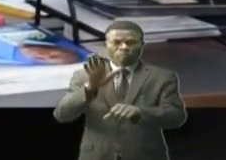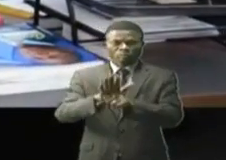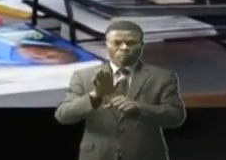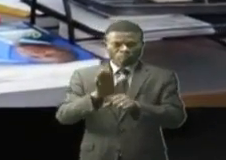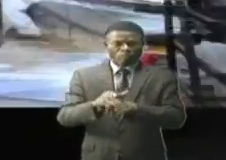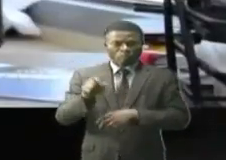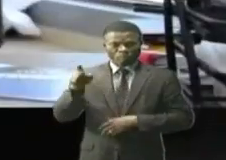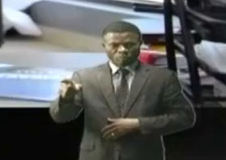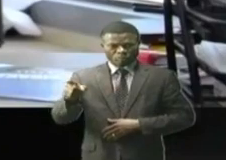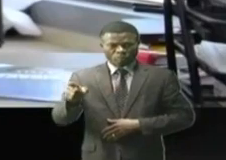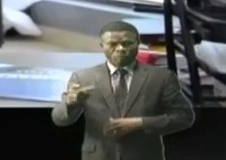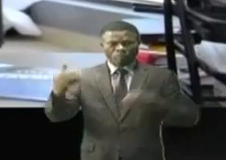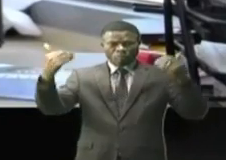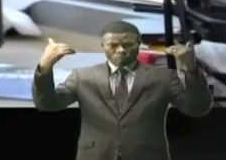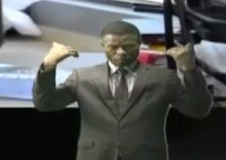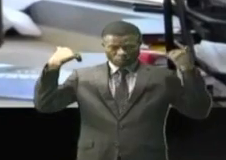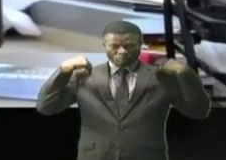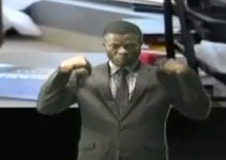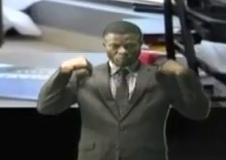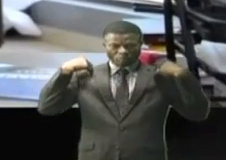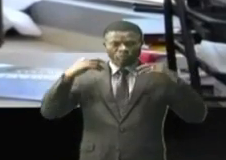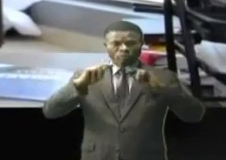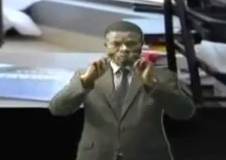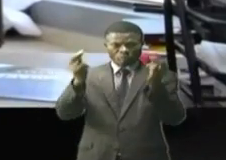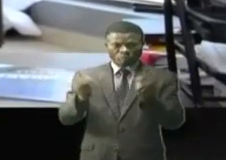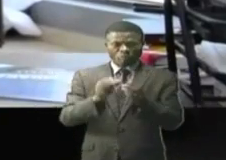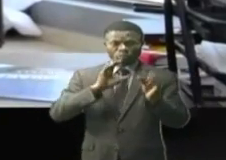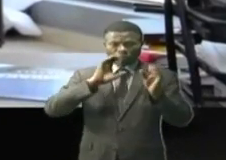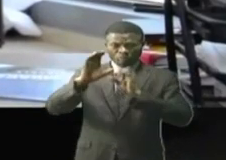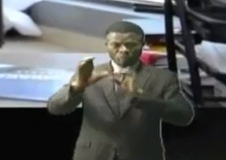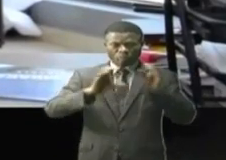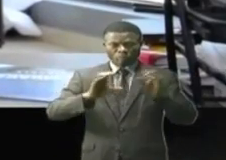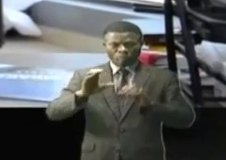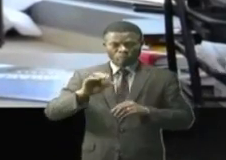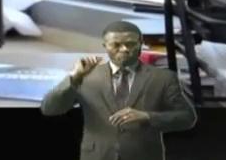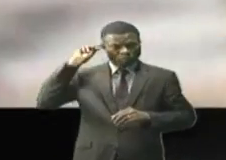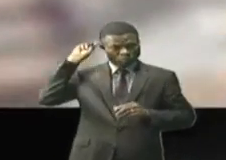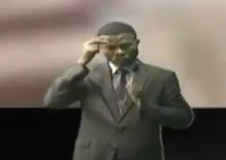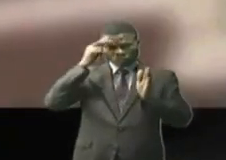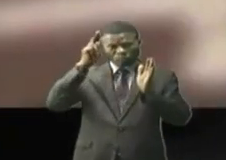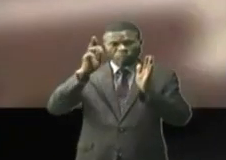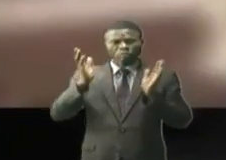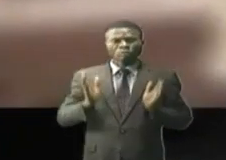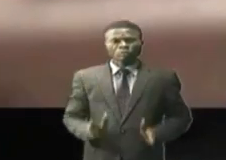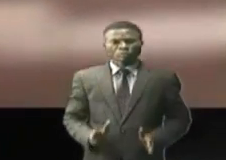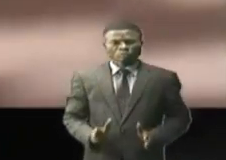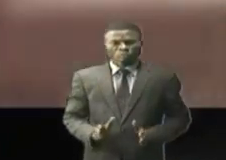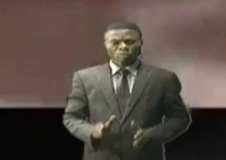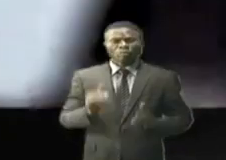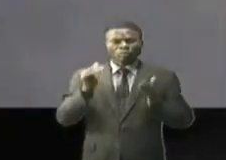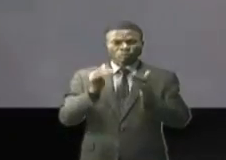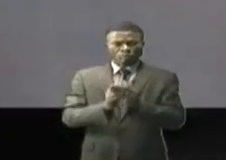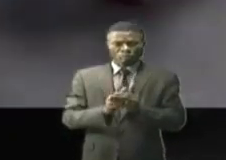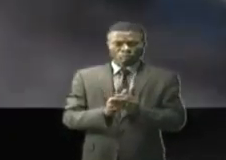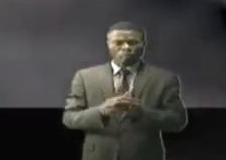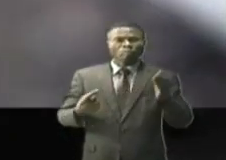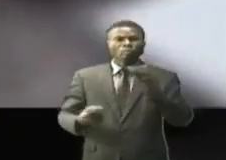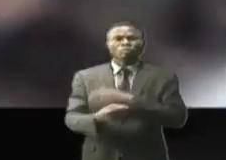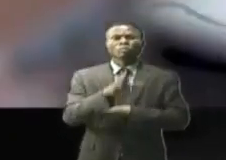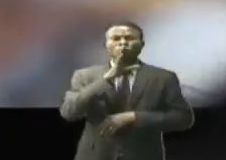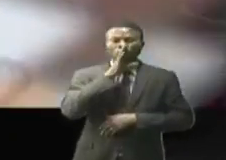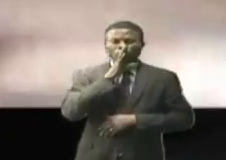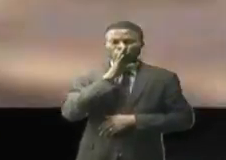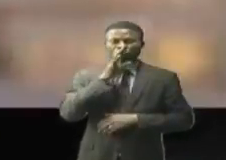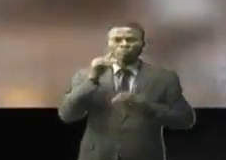Okonda, coordonnatrice de la cellule des communications du gouverneur Gentili Ngobila-Mbaka face aux fausses accusations